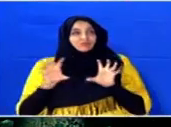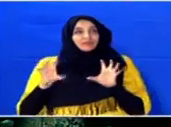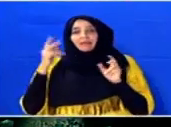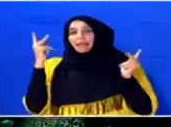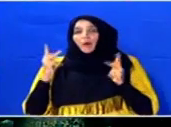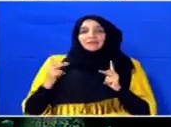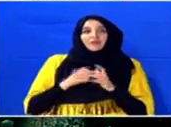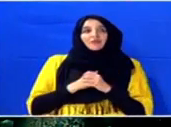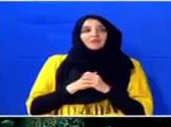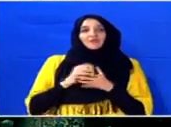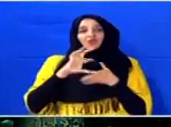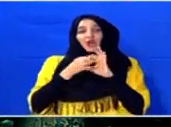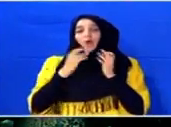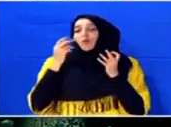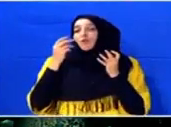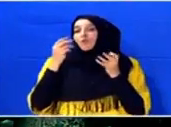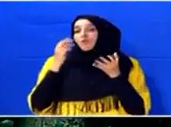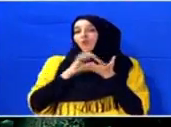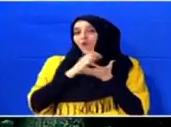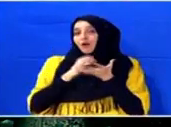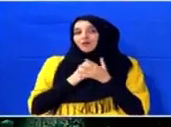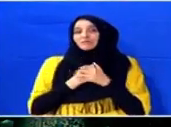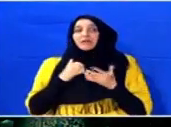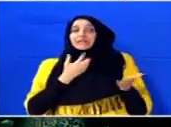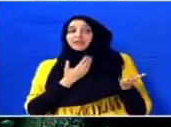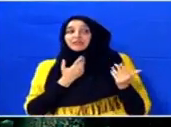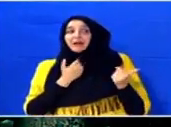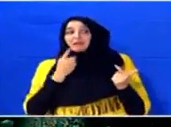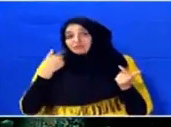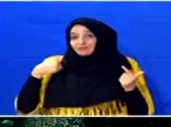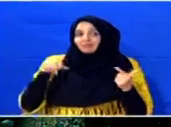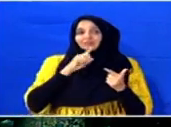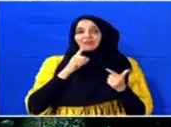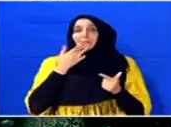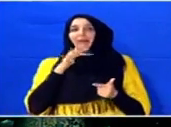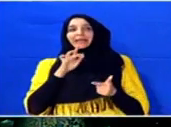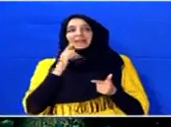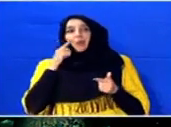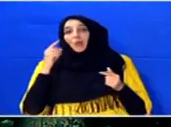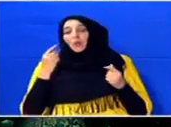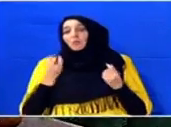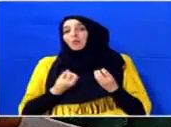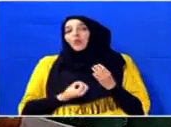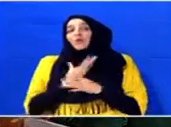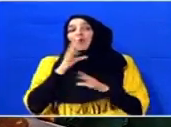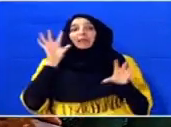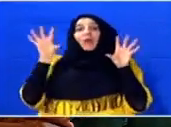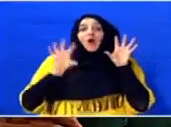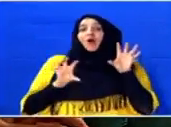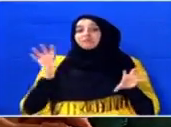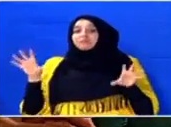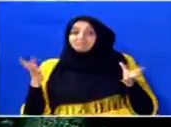قناه القران الكريم ونتلنا نتمنى ان ينال اعجاب الجميع ان شاء الله دكتور